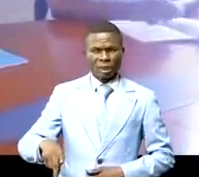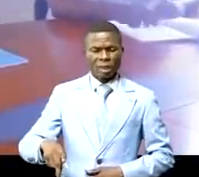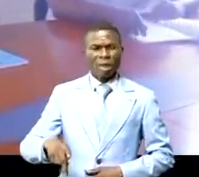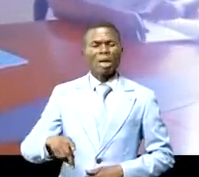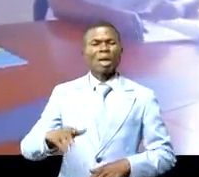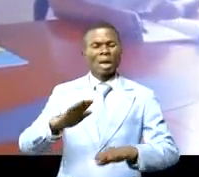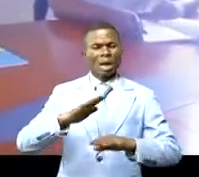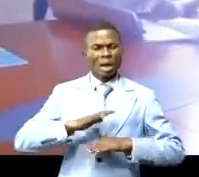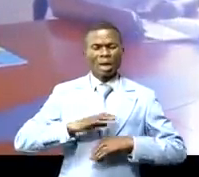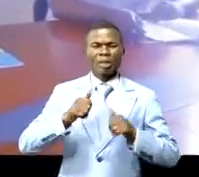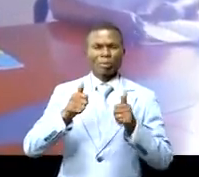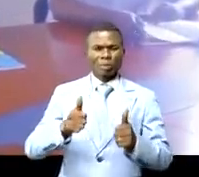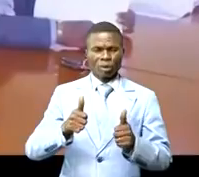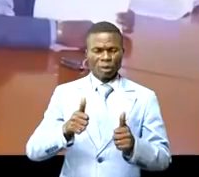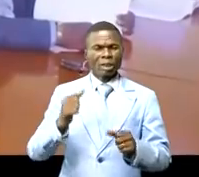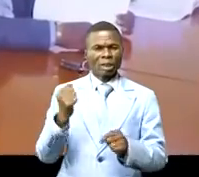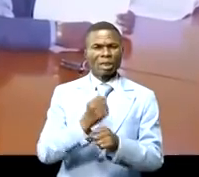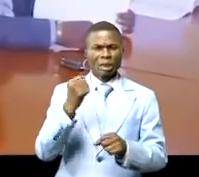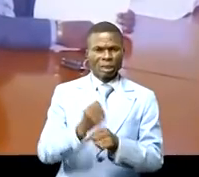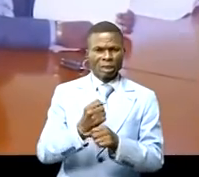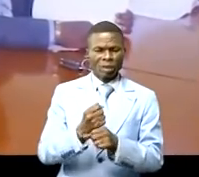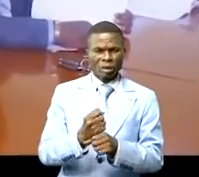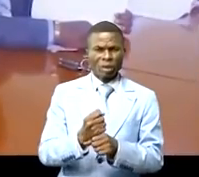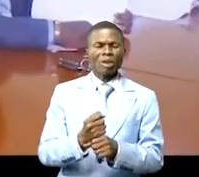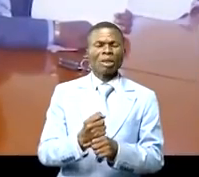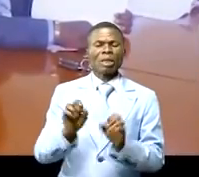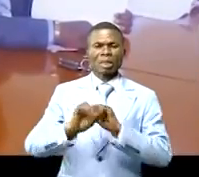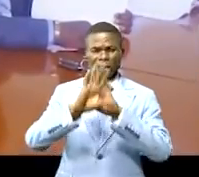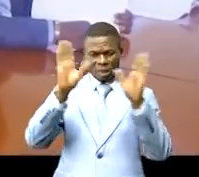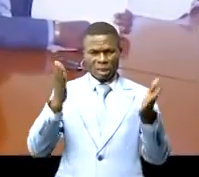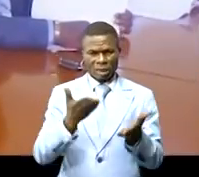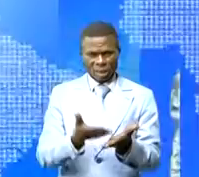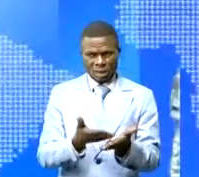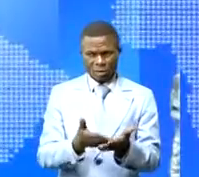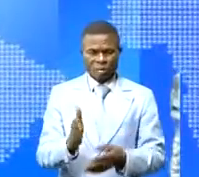répondre positivement à ses devoirs d'exigibilité.